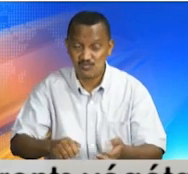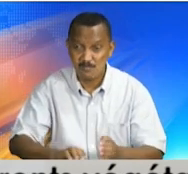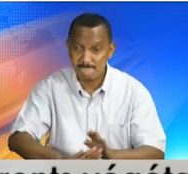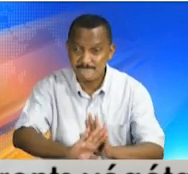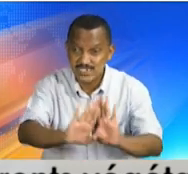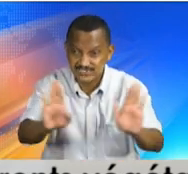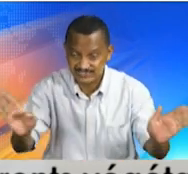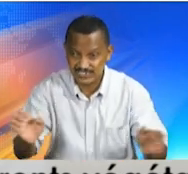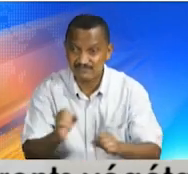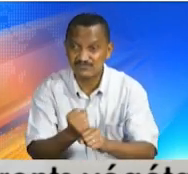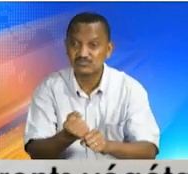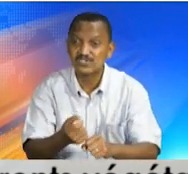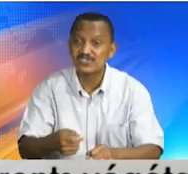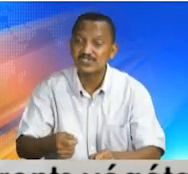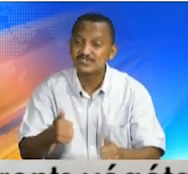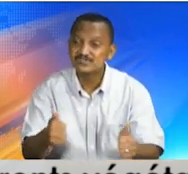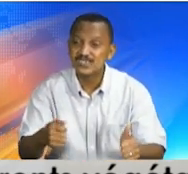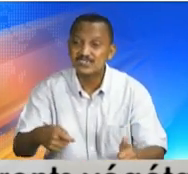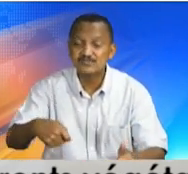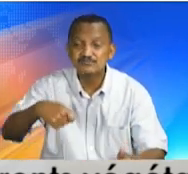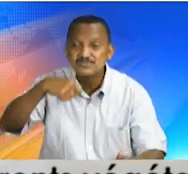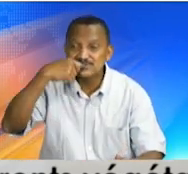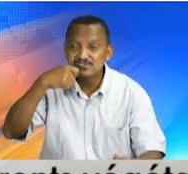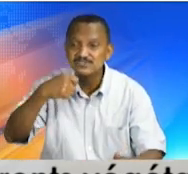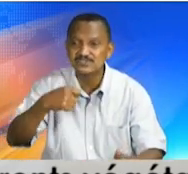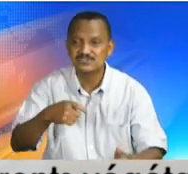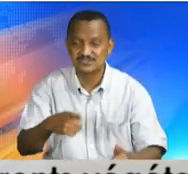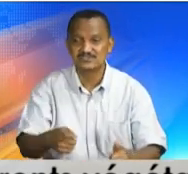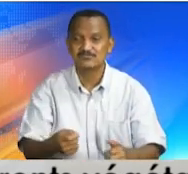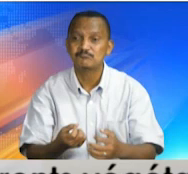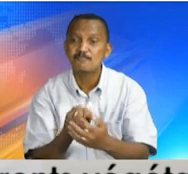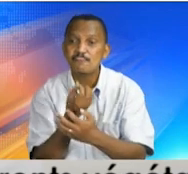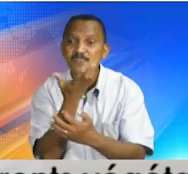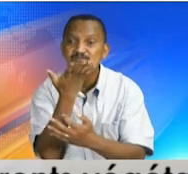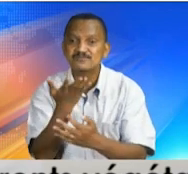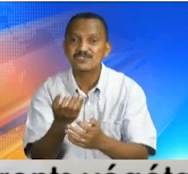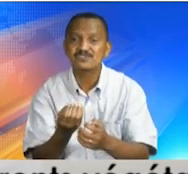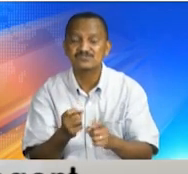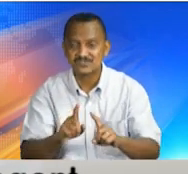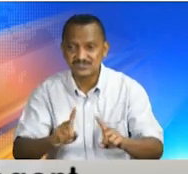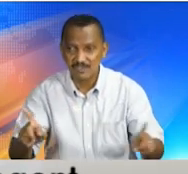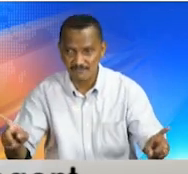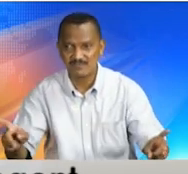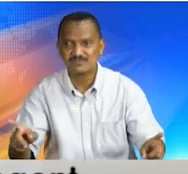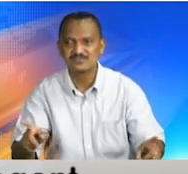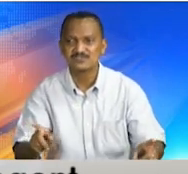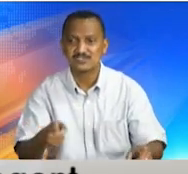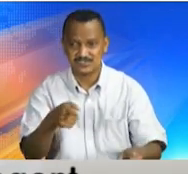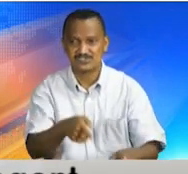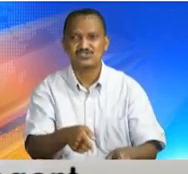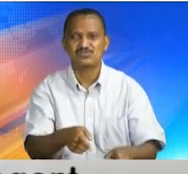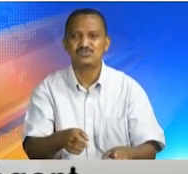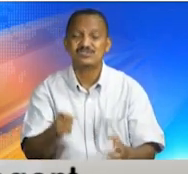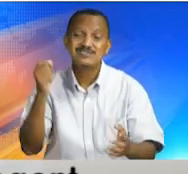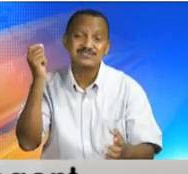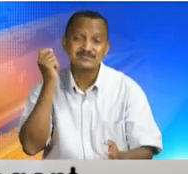amin'ny fihinanany Tantely ireo a hanitsy ny voninkazo sy ireo zava-maniry maro isan-karazany dia tadidio fa ny Tantely